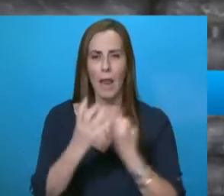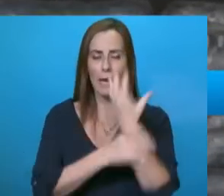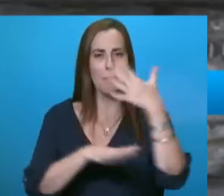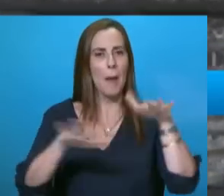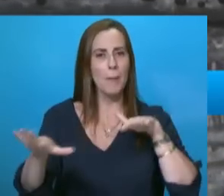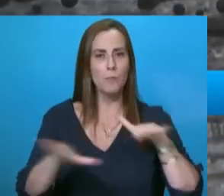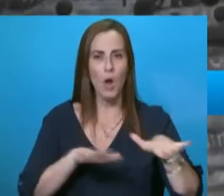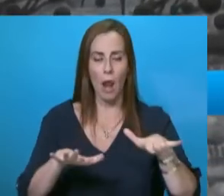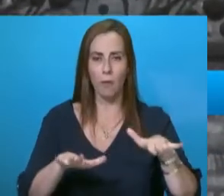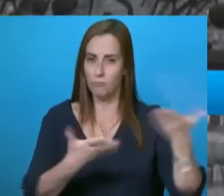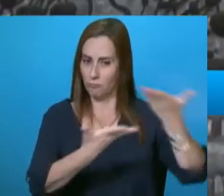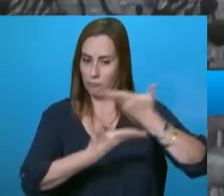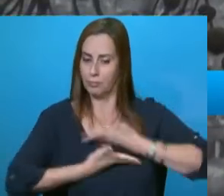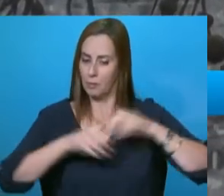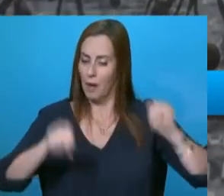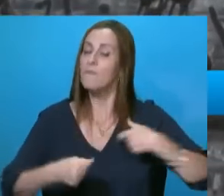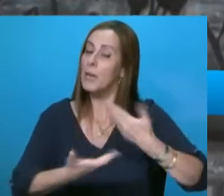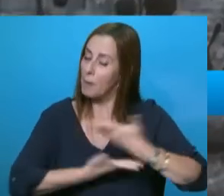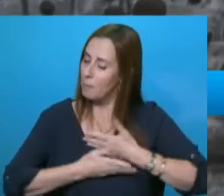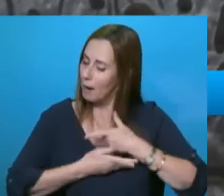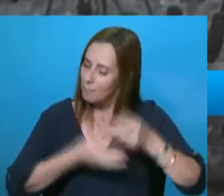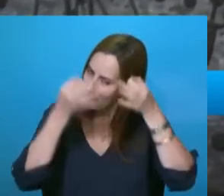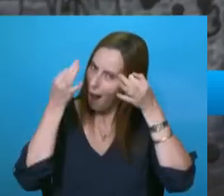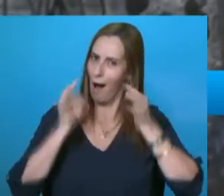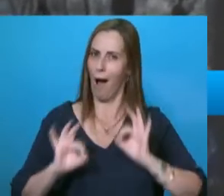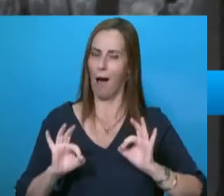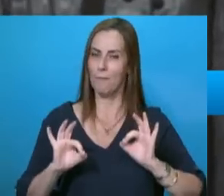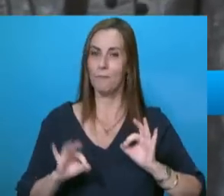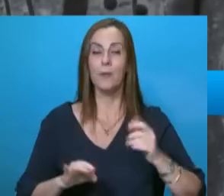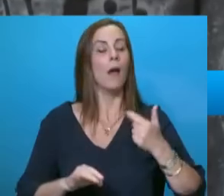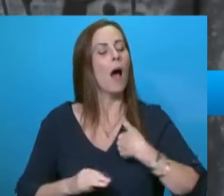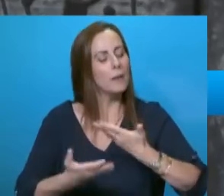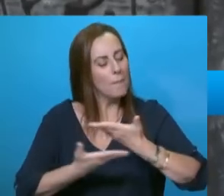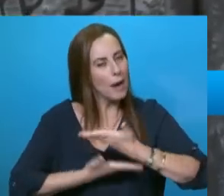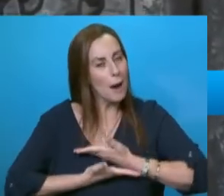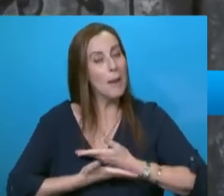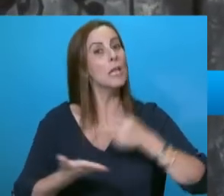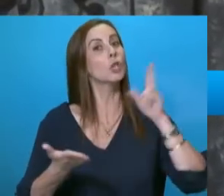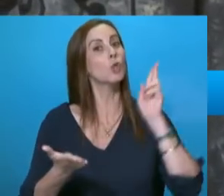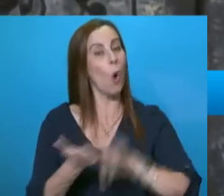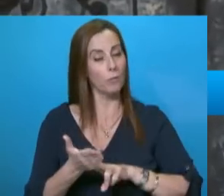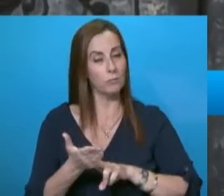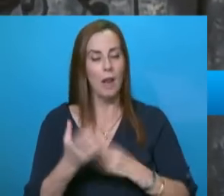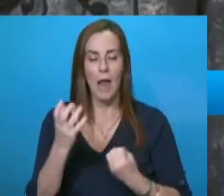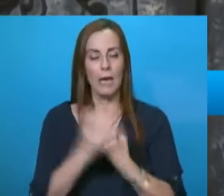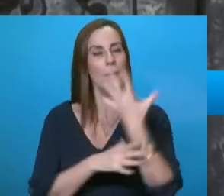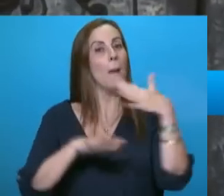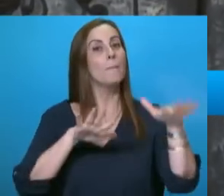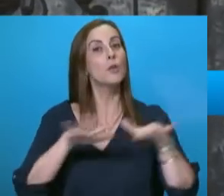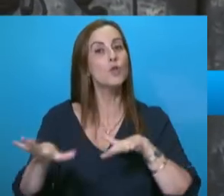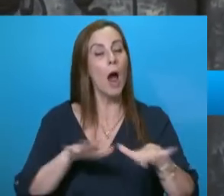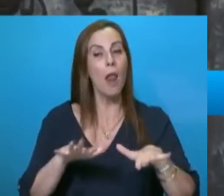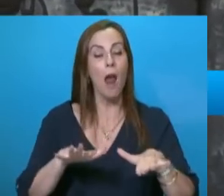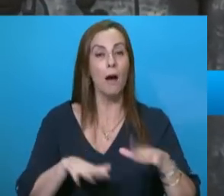מידי כבוד הנשיא בהערכה גדולה. אני מקבל היום את הזכות להרכבת ממשלה מידי